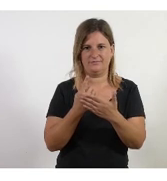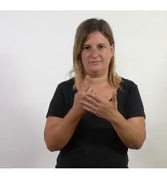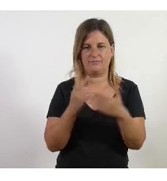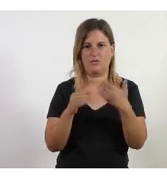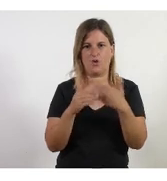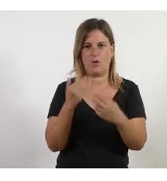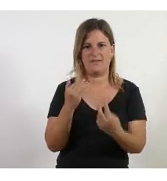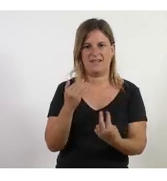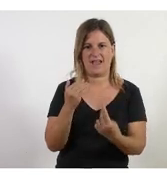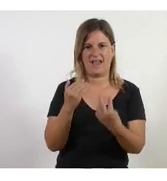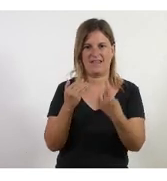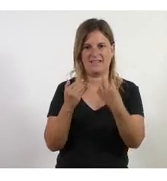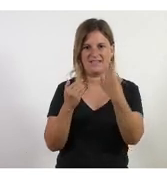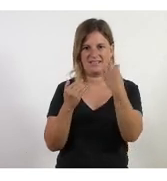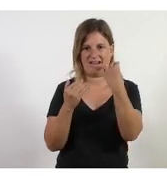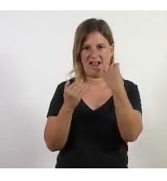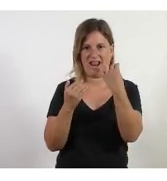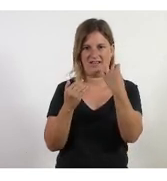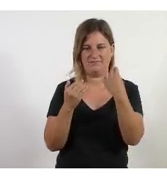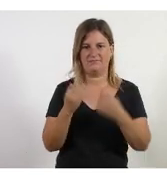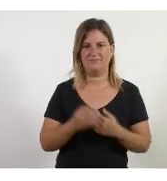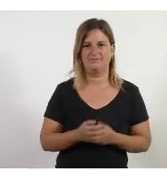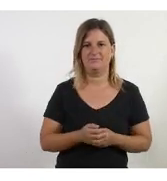Comences a pujar els esglaons.